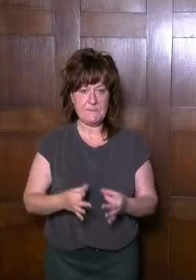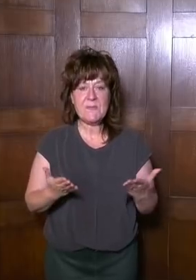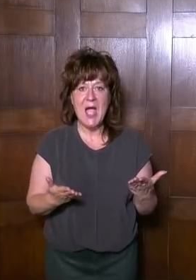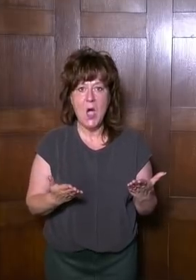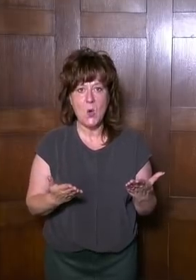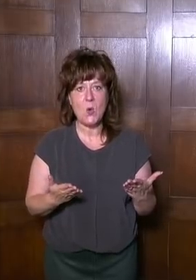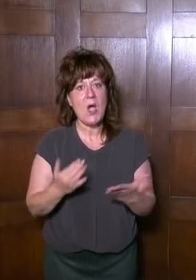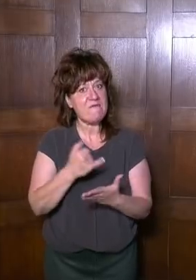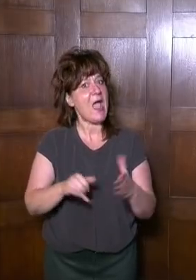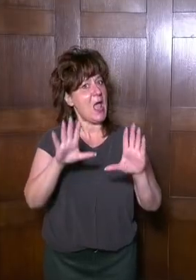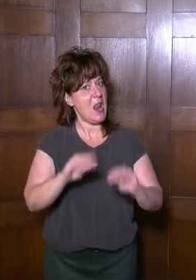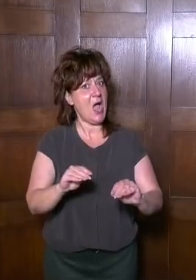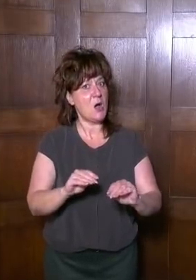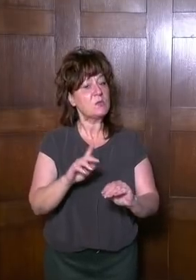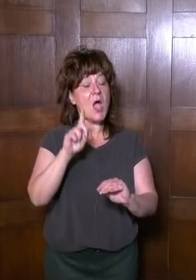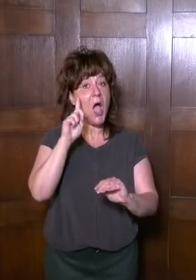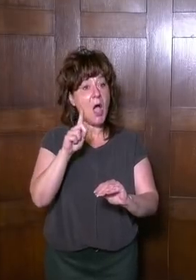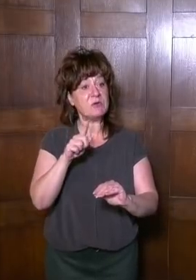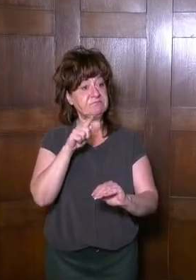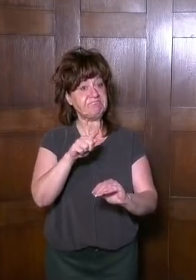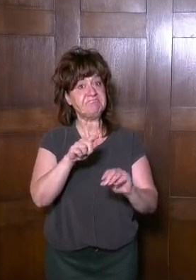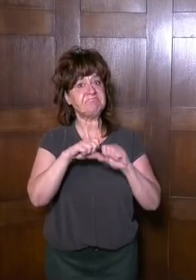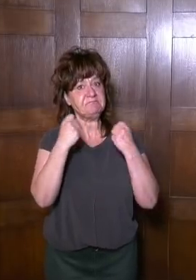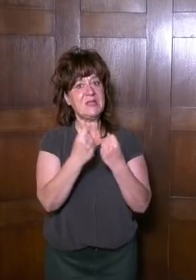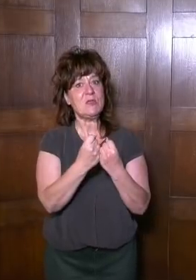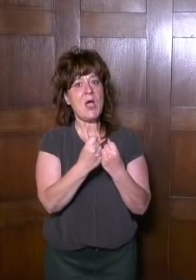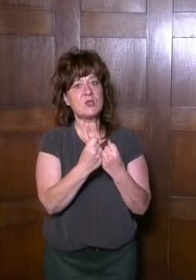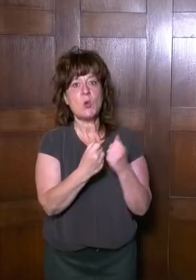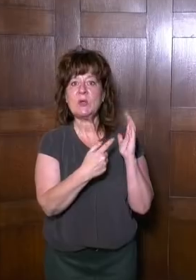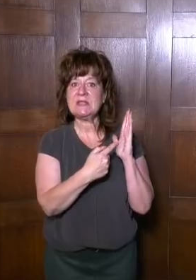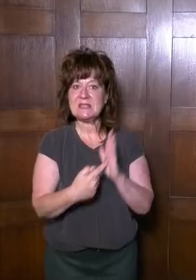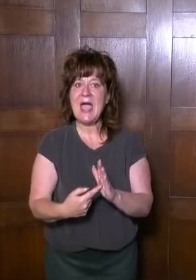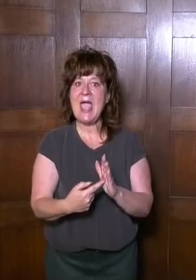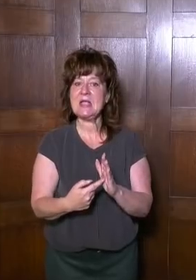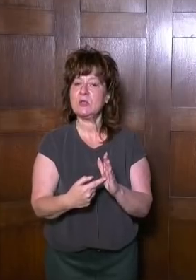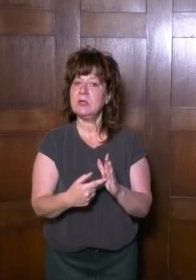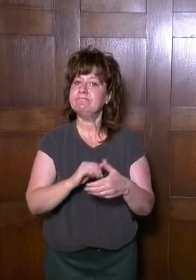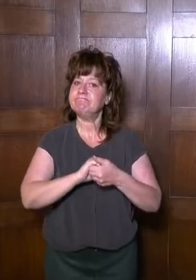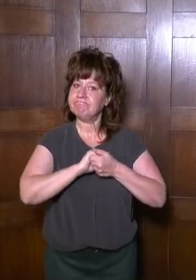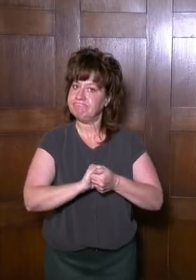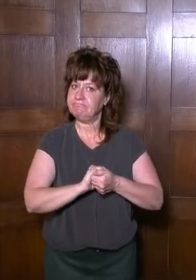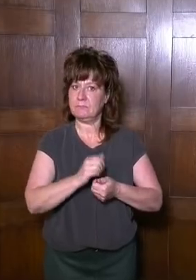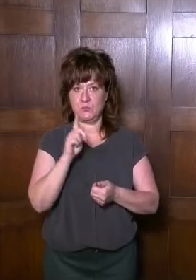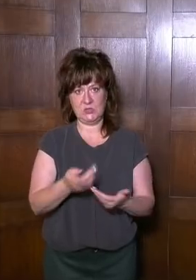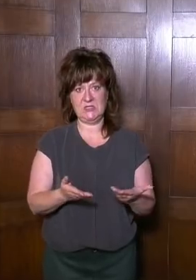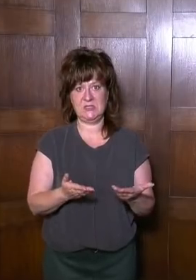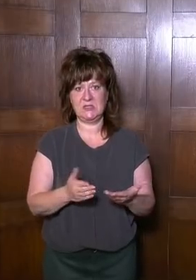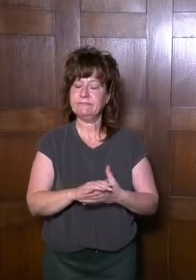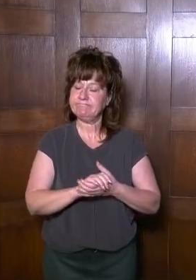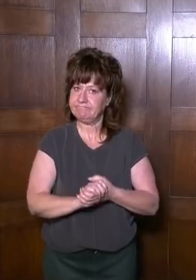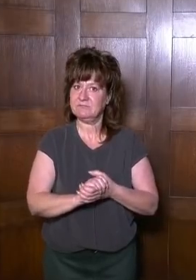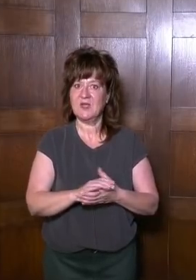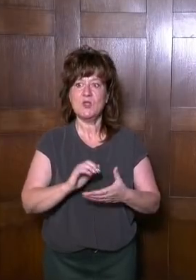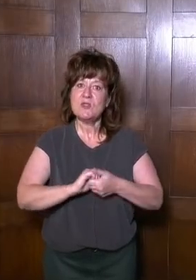Hat aber allerdings auch gezeigt, dass wir ja zusammenhalten müssen. Der Zusammenhalt ist natürlich sehr